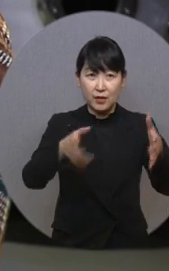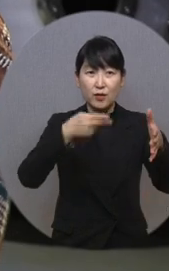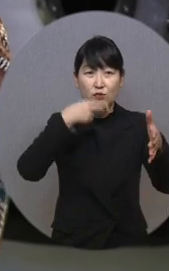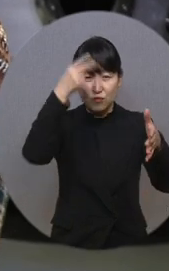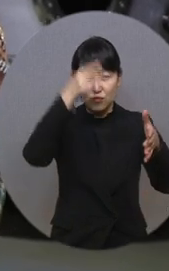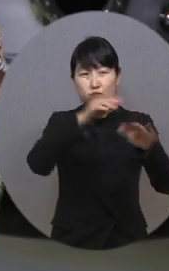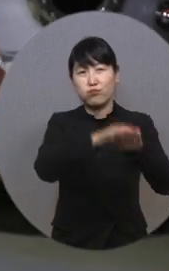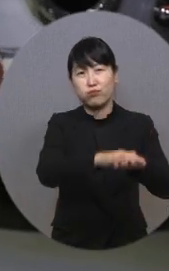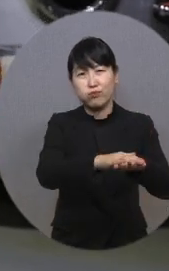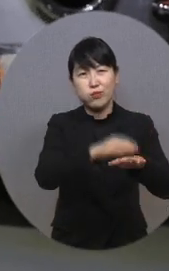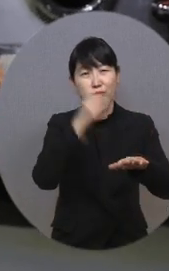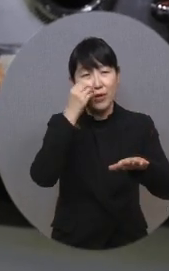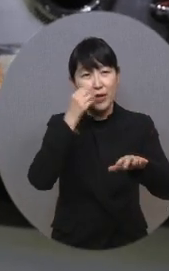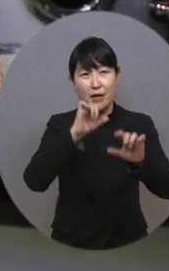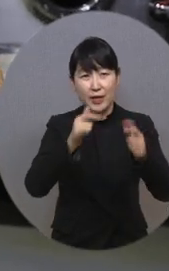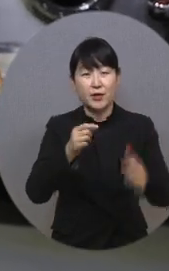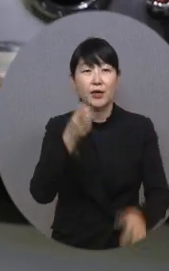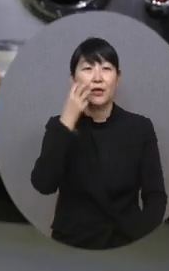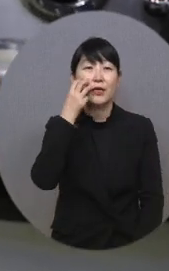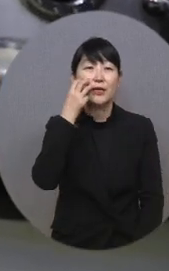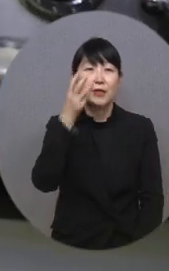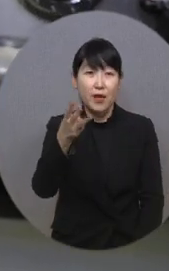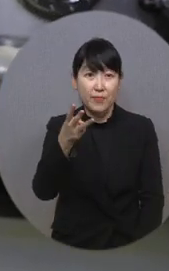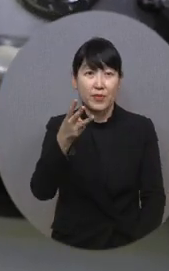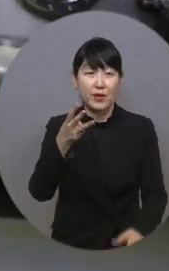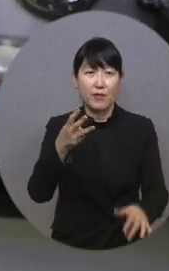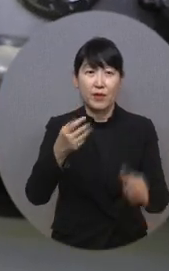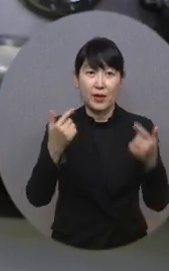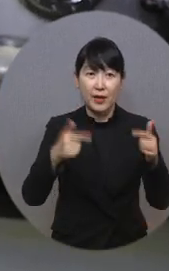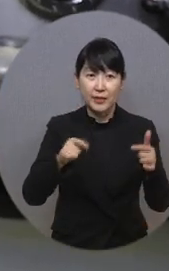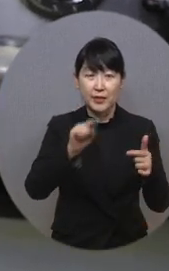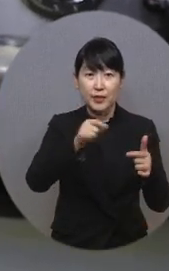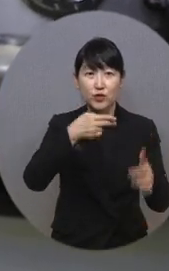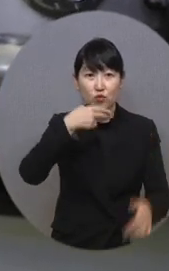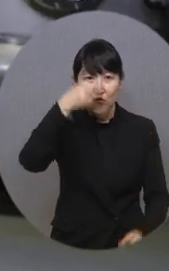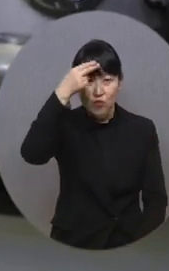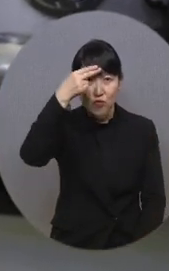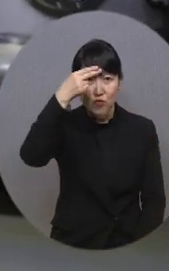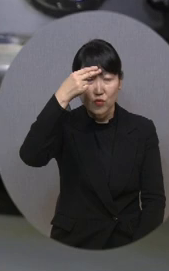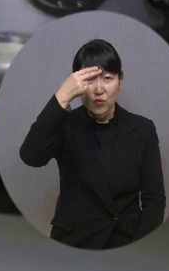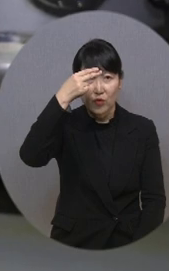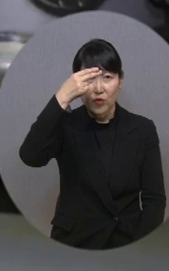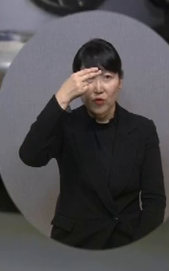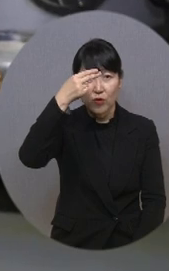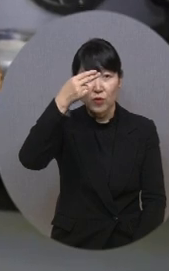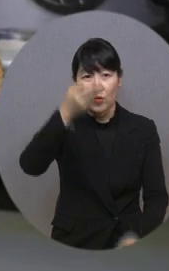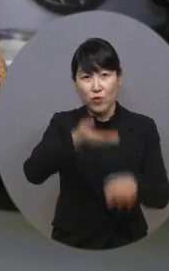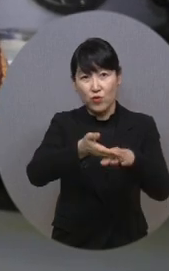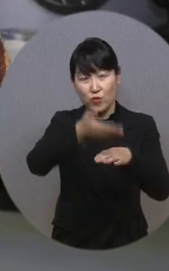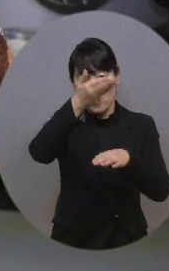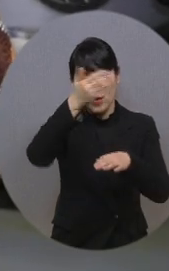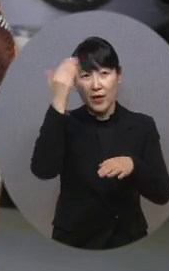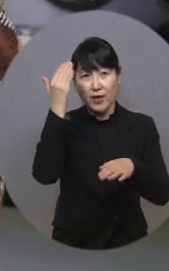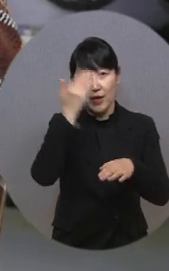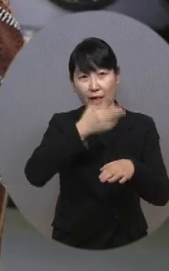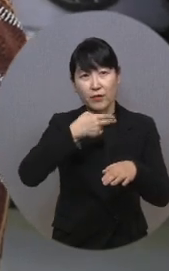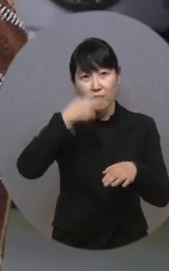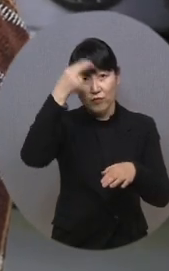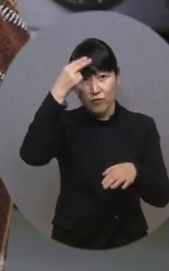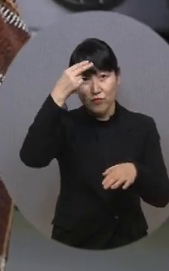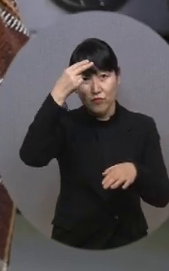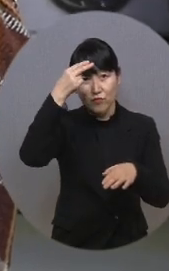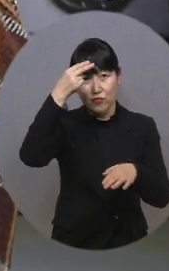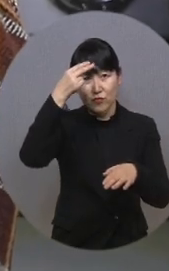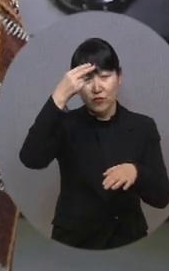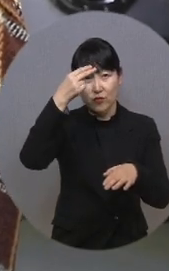것이 아니고 네. 3개월마다 이 술을 위쪽에서 맑은 술만 저희가 펌프를 이용해서